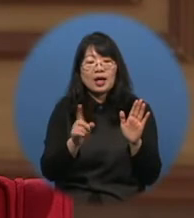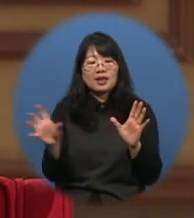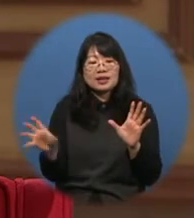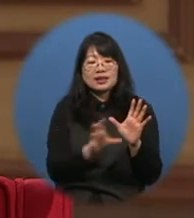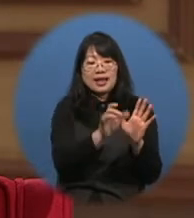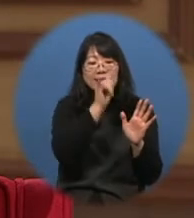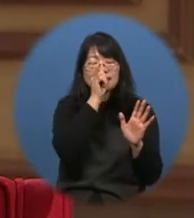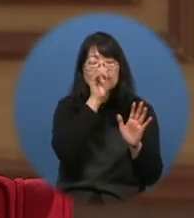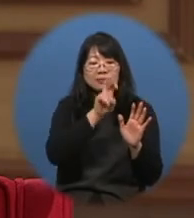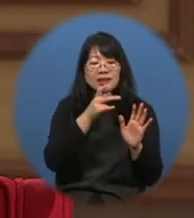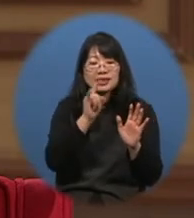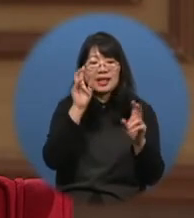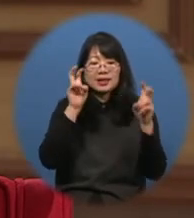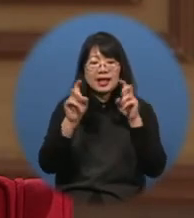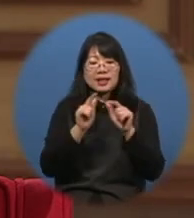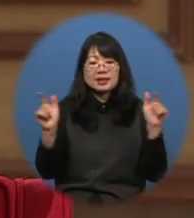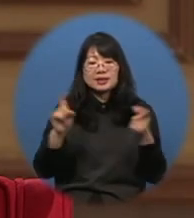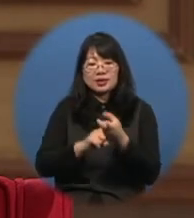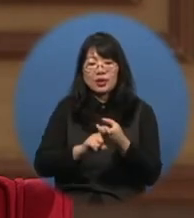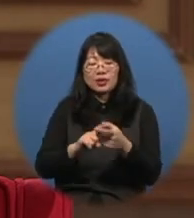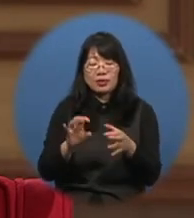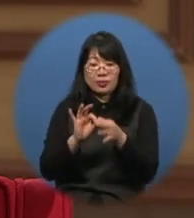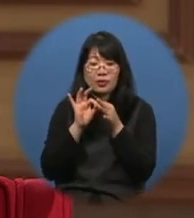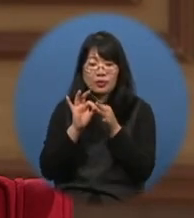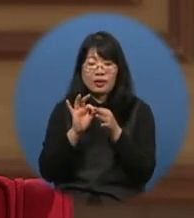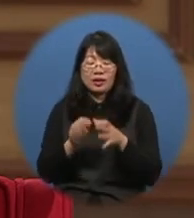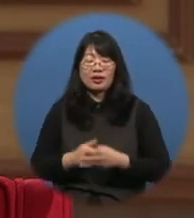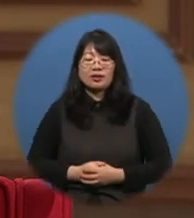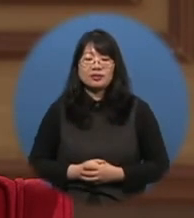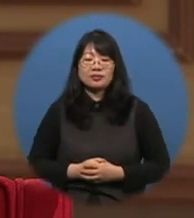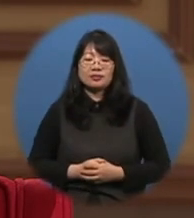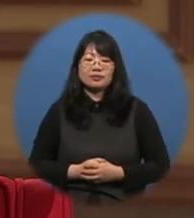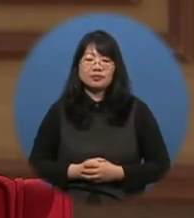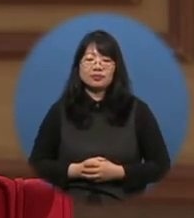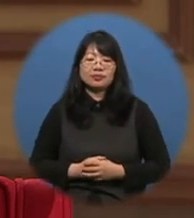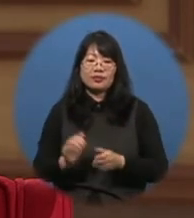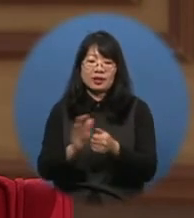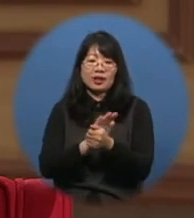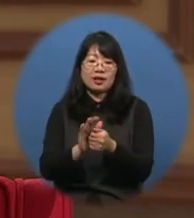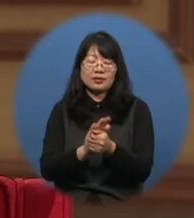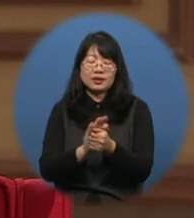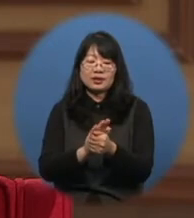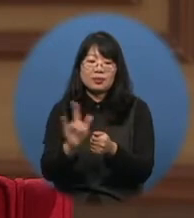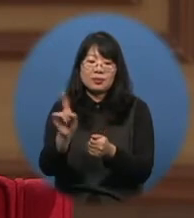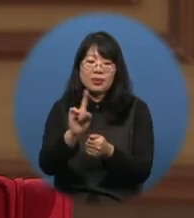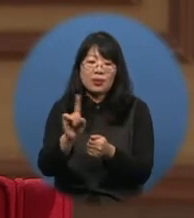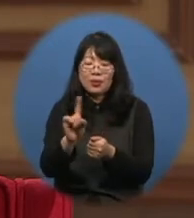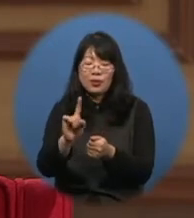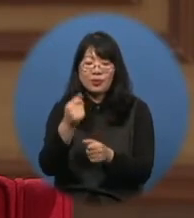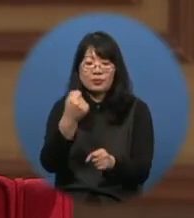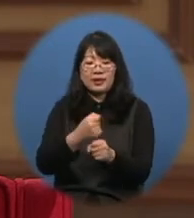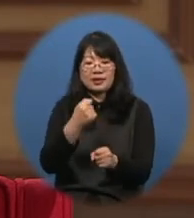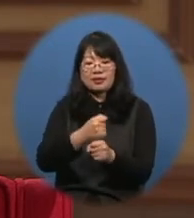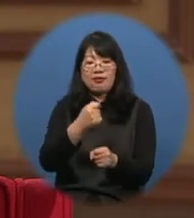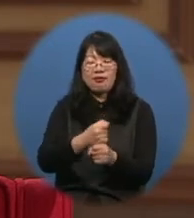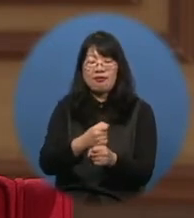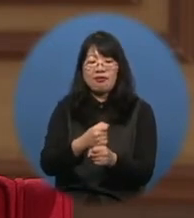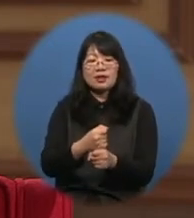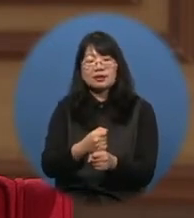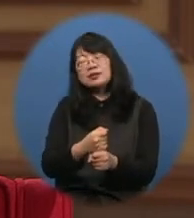되는 매체사들이 연합해서 그 퍼블릭 서비스 애드버타이징 칸스를